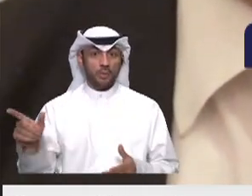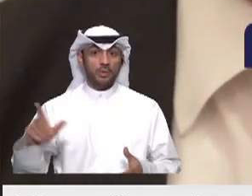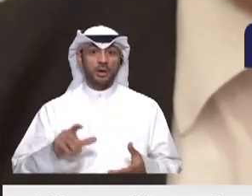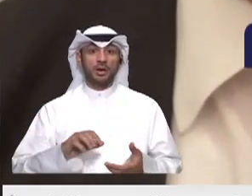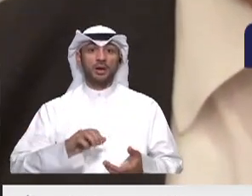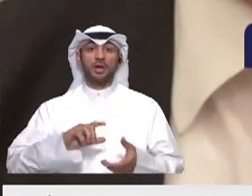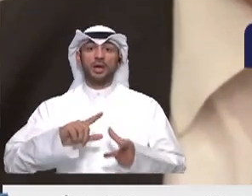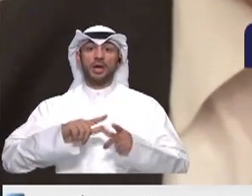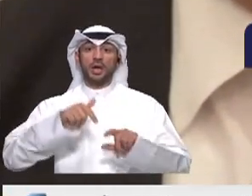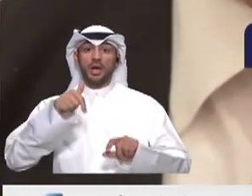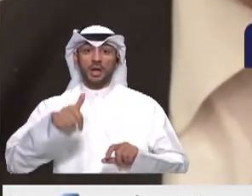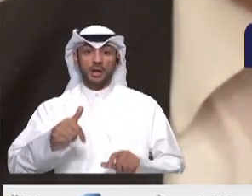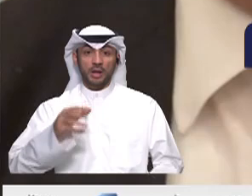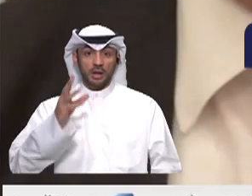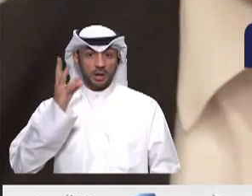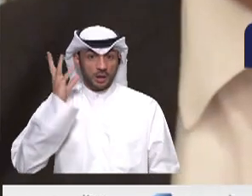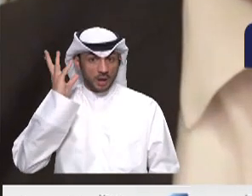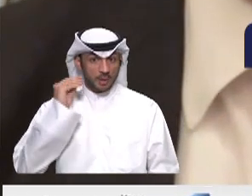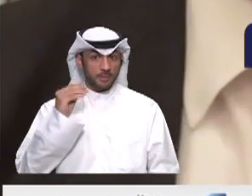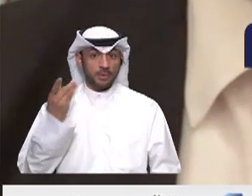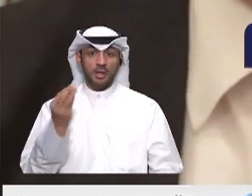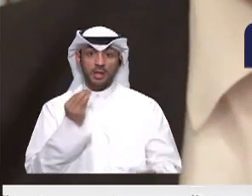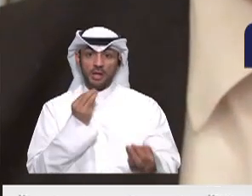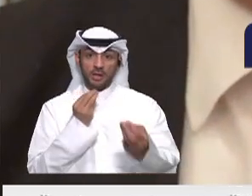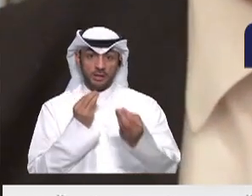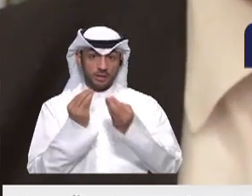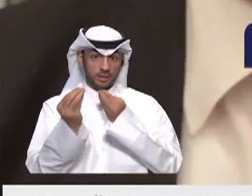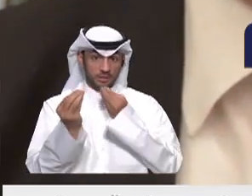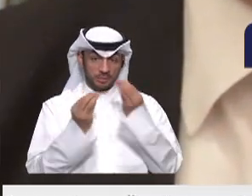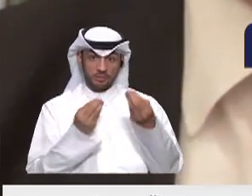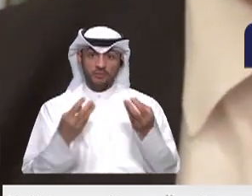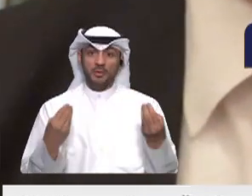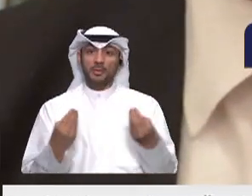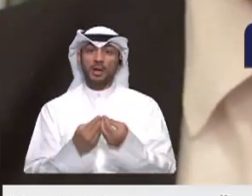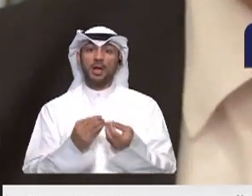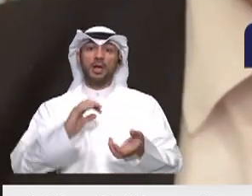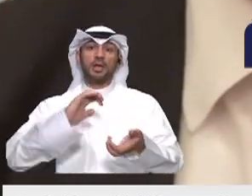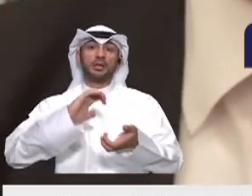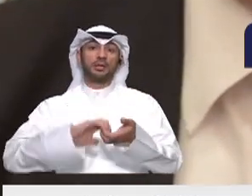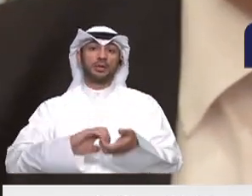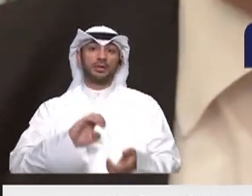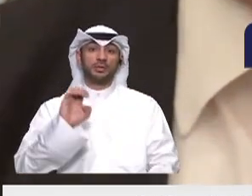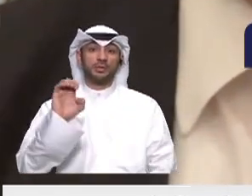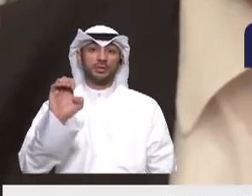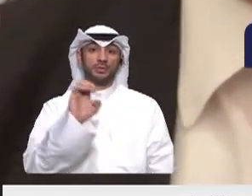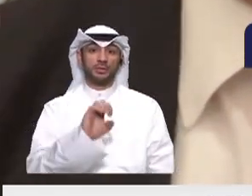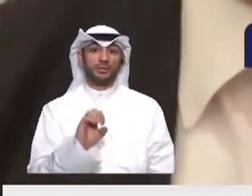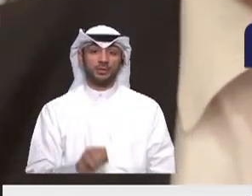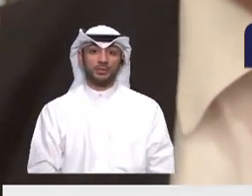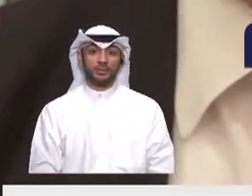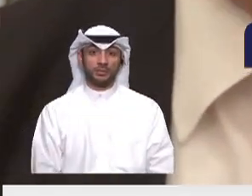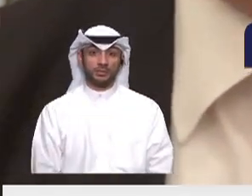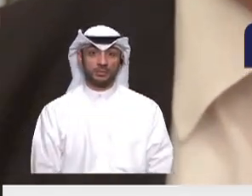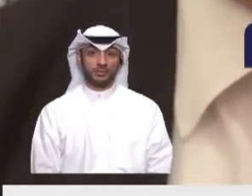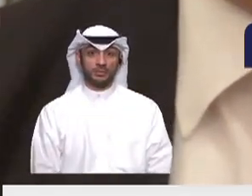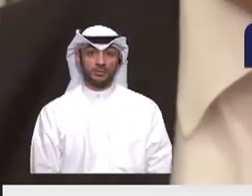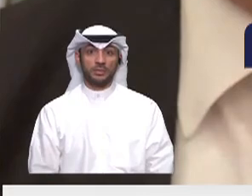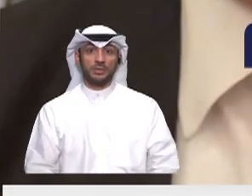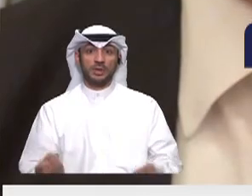أقول الضغط، وإنما أن تتفاوض مع دول الاتحاد الأوروبي من أجل توسيع